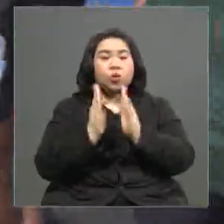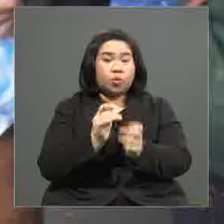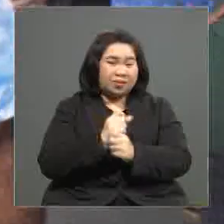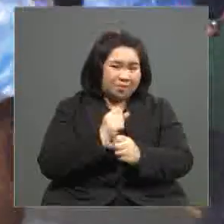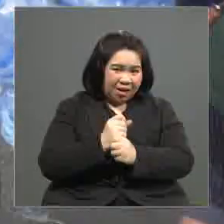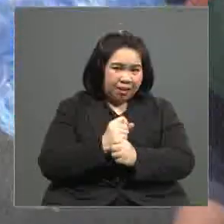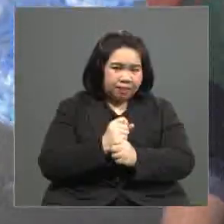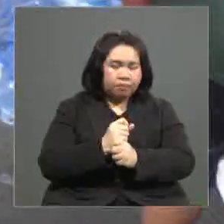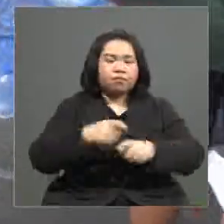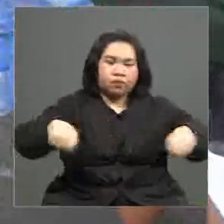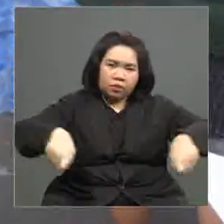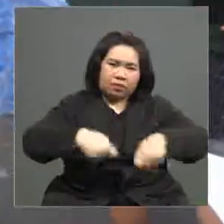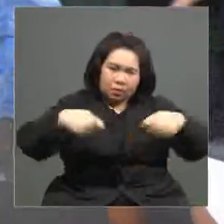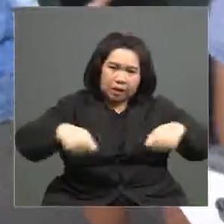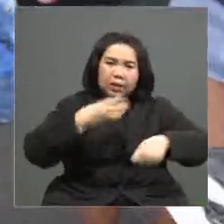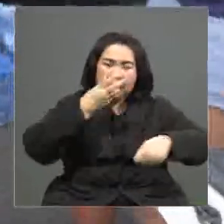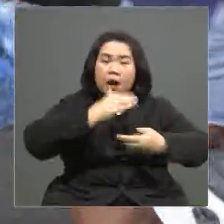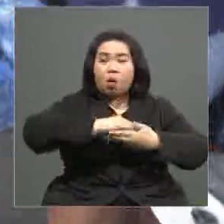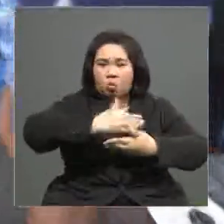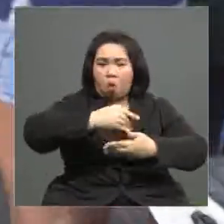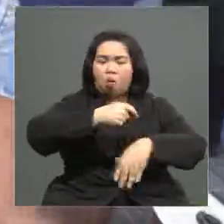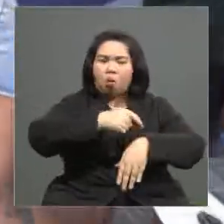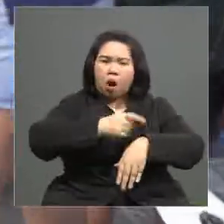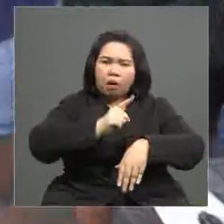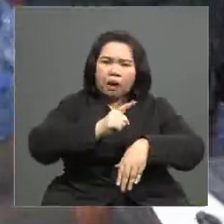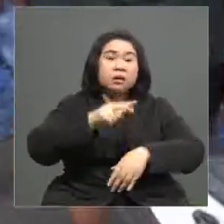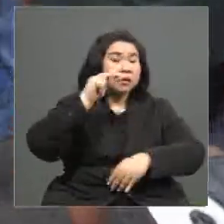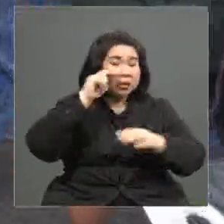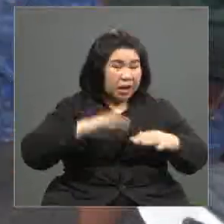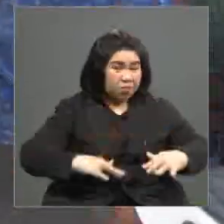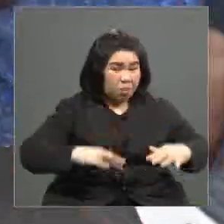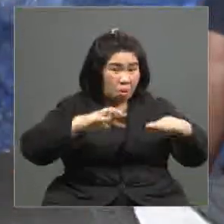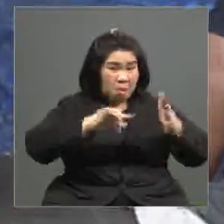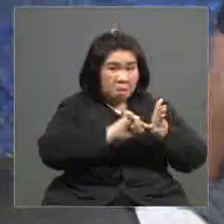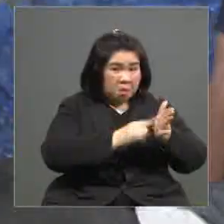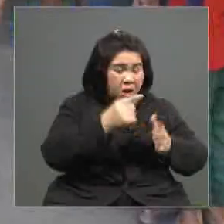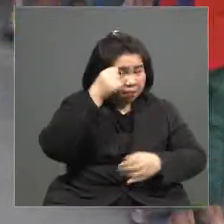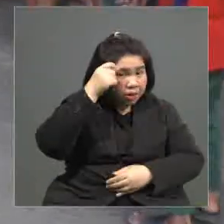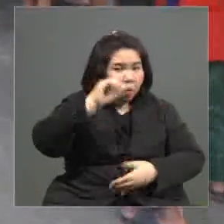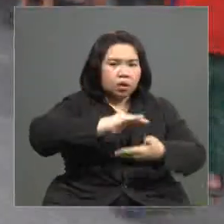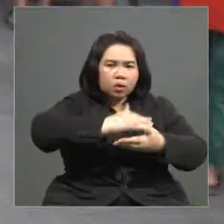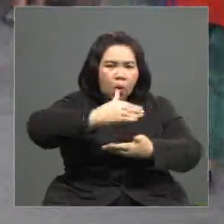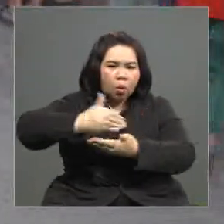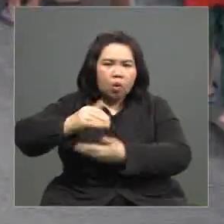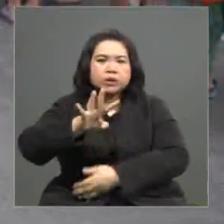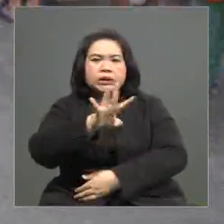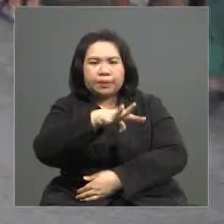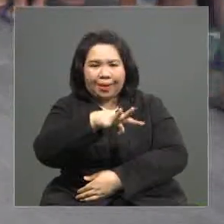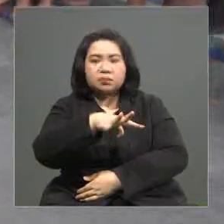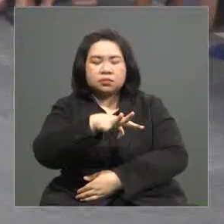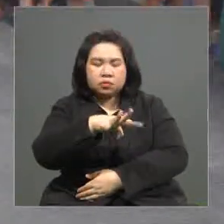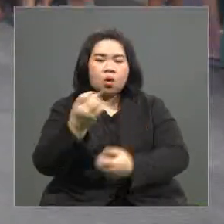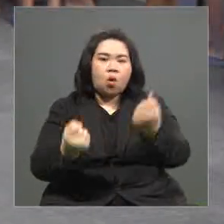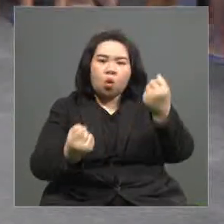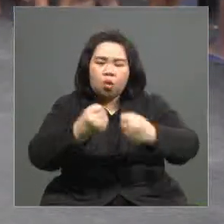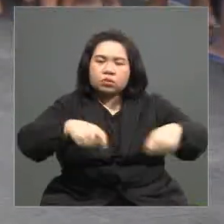ได้จัดทำครัวแจกอาหารกล่องตั้งแต่น้ำท่วมเชียงใหม่ครั้งแรกวันละ 4,000 กล่องโดยมีครัวที่อยู่บนร